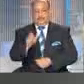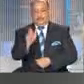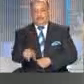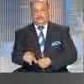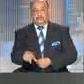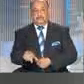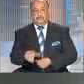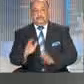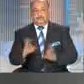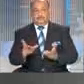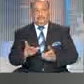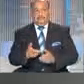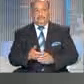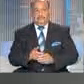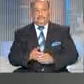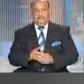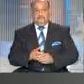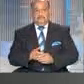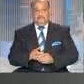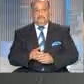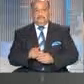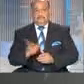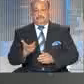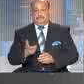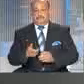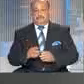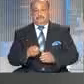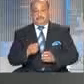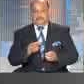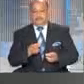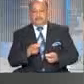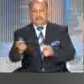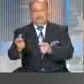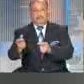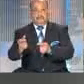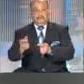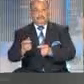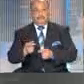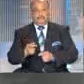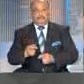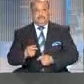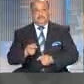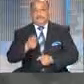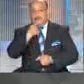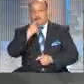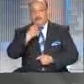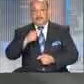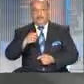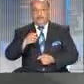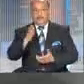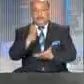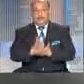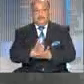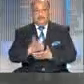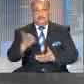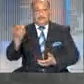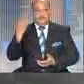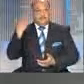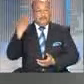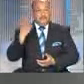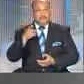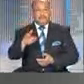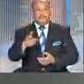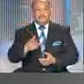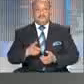هاو زميلنا ديجا في موقفه خاطر طبق القانون ما تطبقش، عيش كما تحب. السيد من رادش جاي به كهرباء